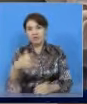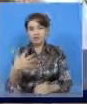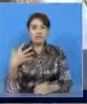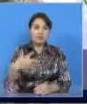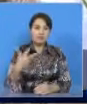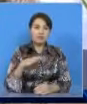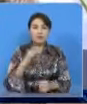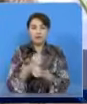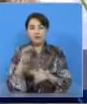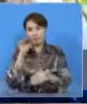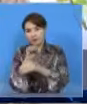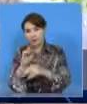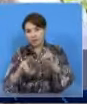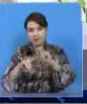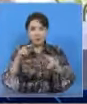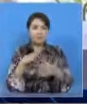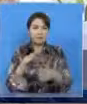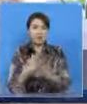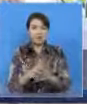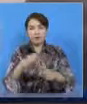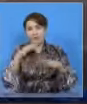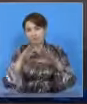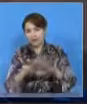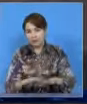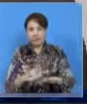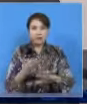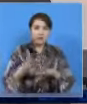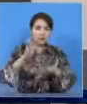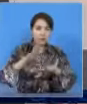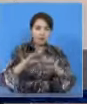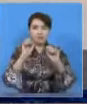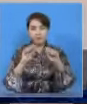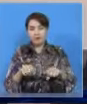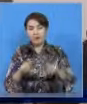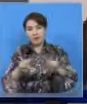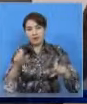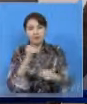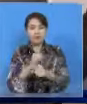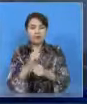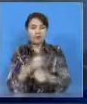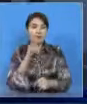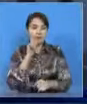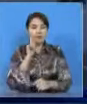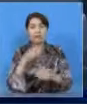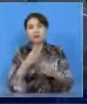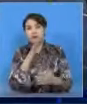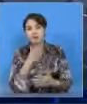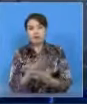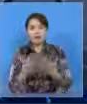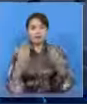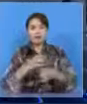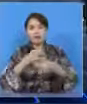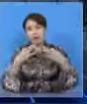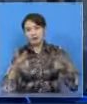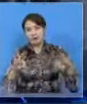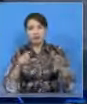53 соорудили пристройку, которая значительно снизила нагрузку и позволила учреждению работать в обычном режиме. Помимо